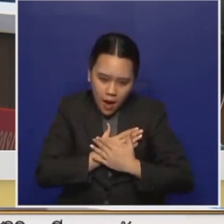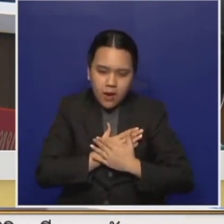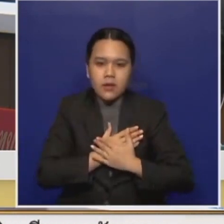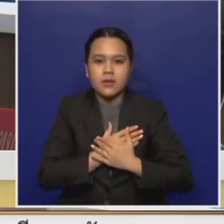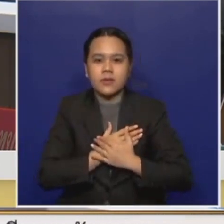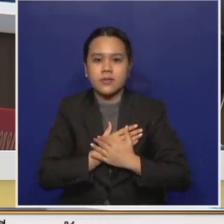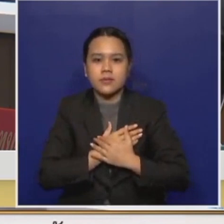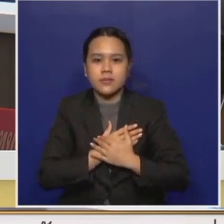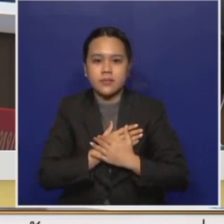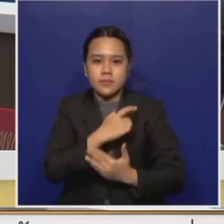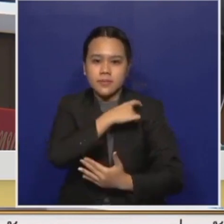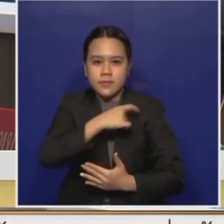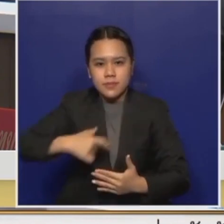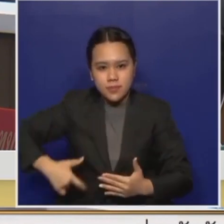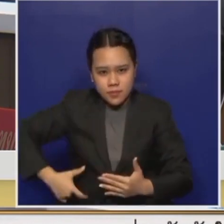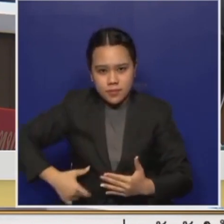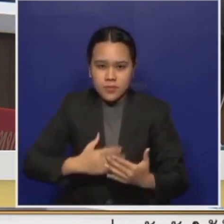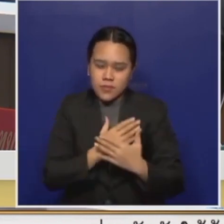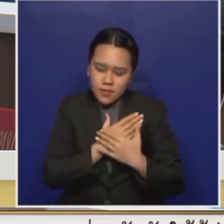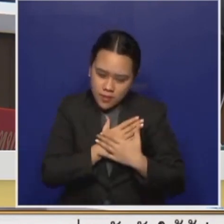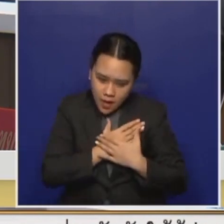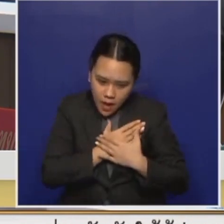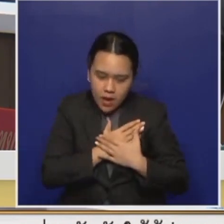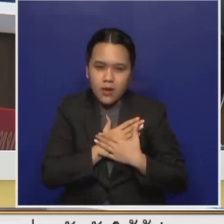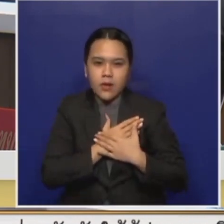งรกผักดีต่อสระบนสงสุของเรา